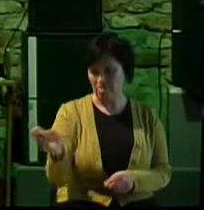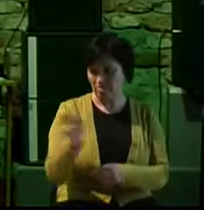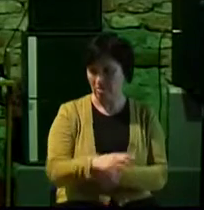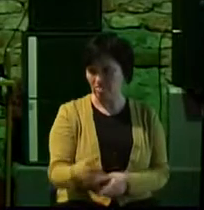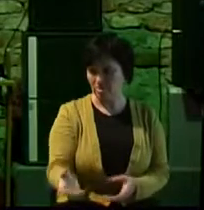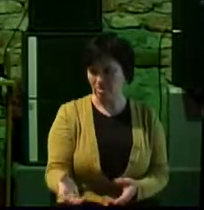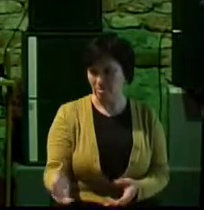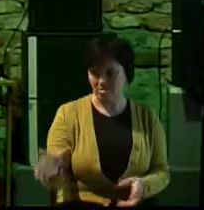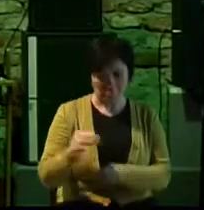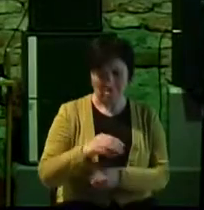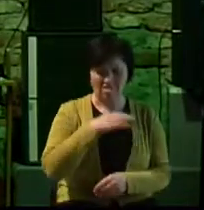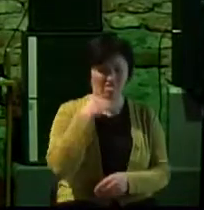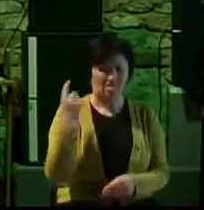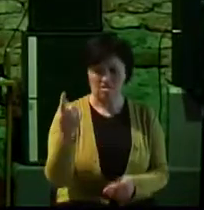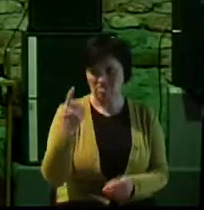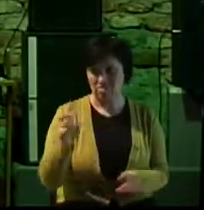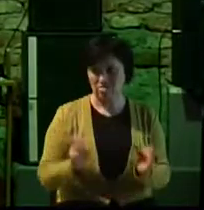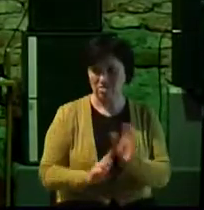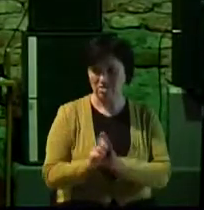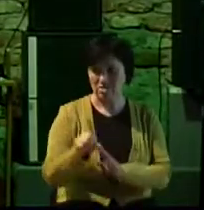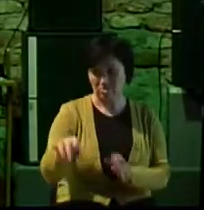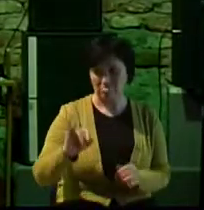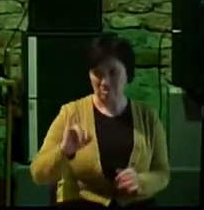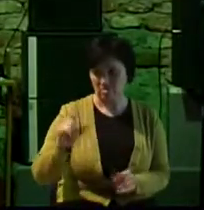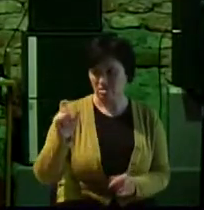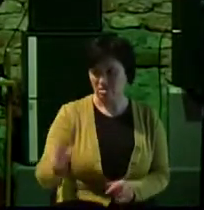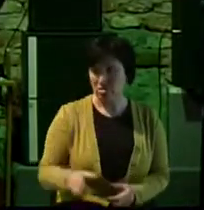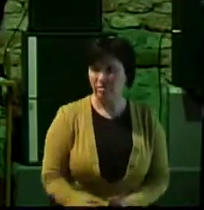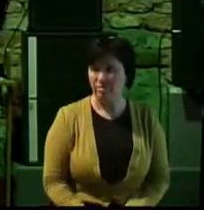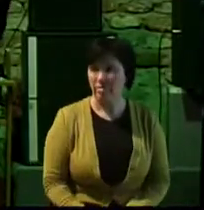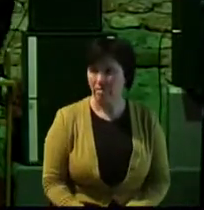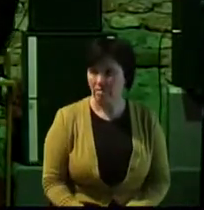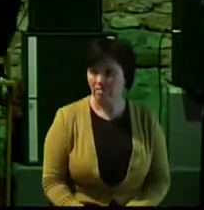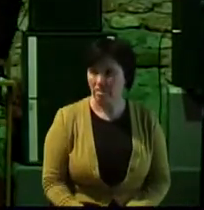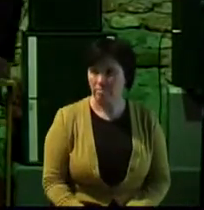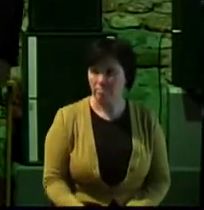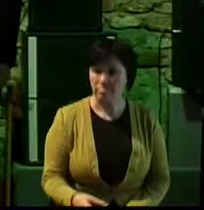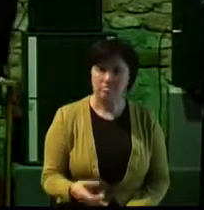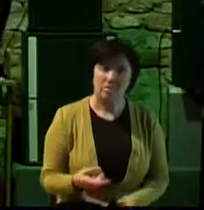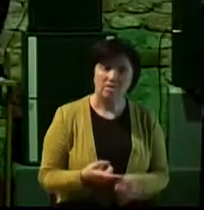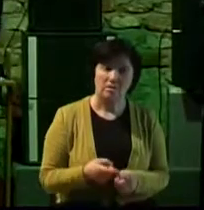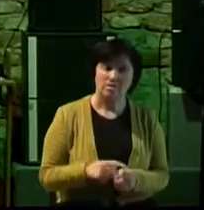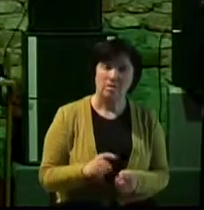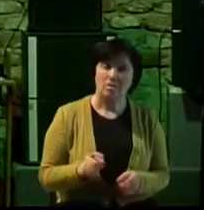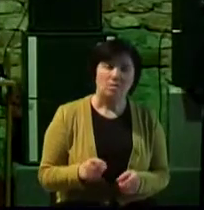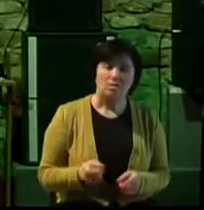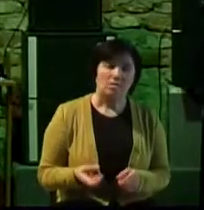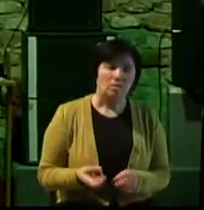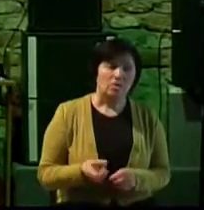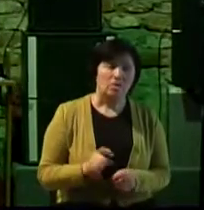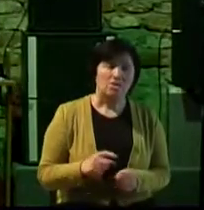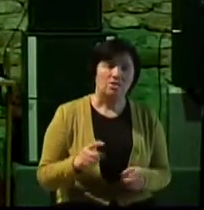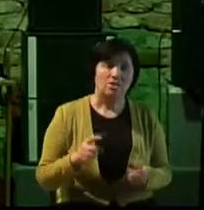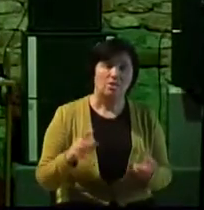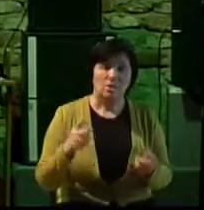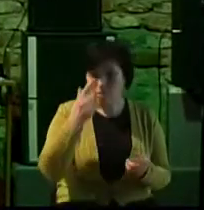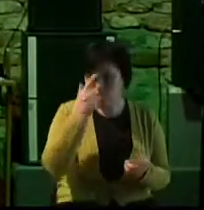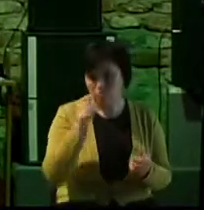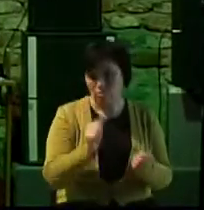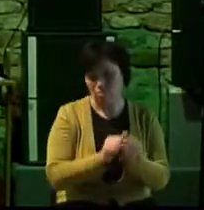большому сожалению, иногда такое происходит. И мы понимаем, что это достаточно глупо, когда люди